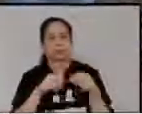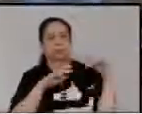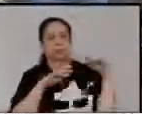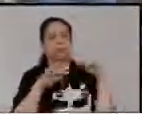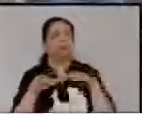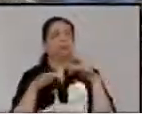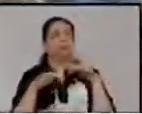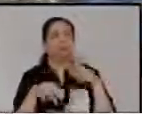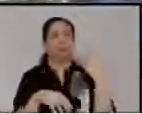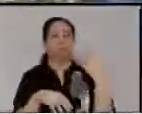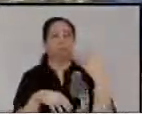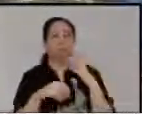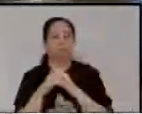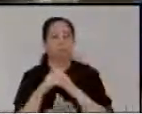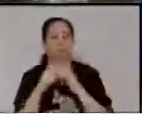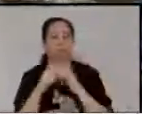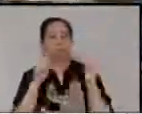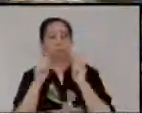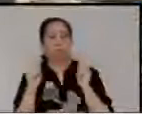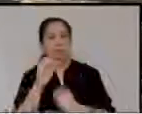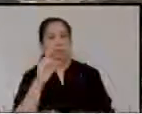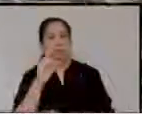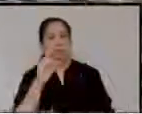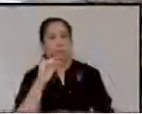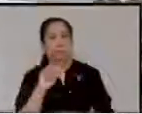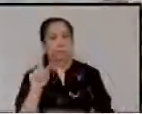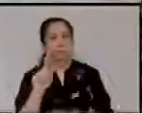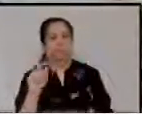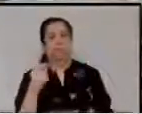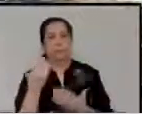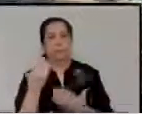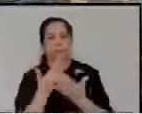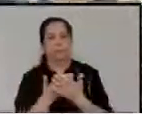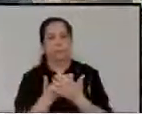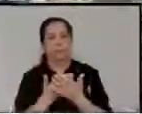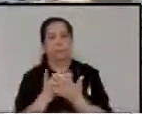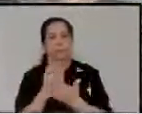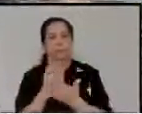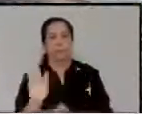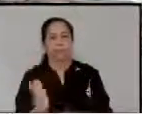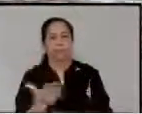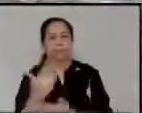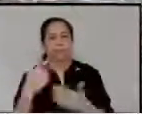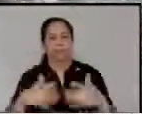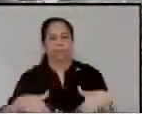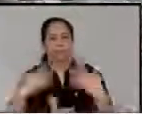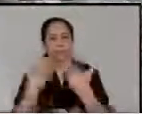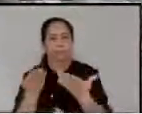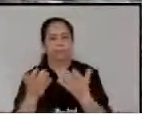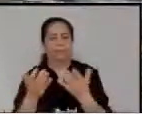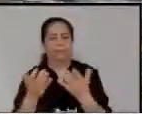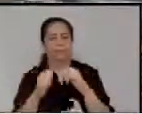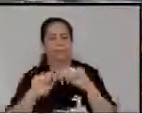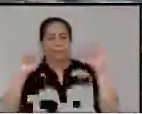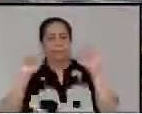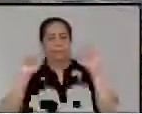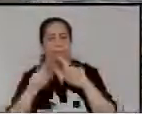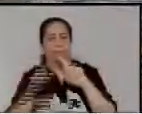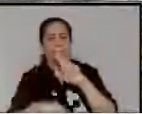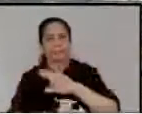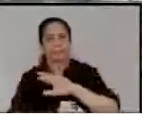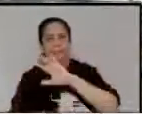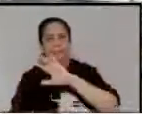ako. Tapos nakita ko sa may bintana namin yung mga alon na ang laki-laki. Tapos ang sakayan